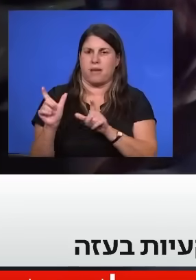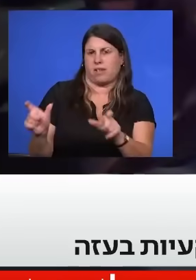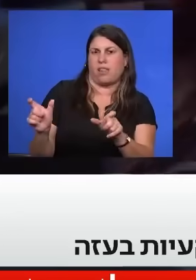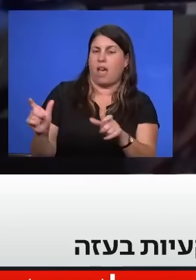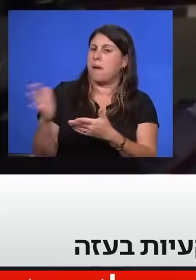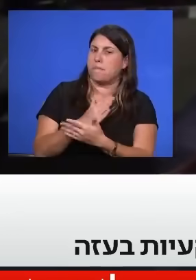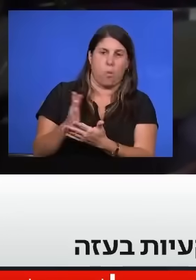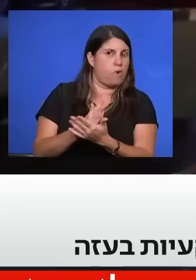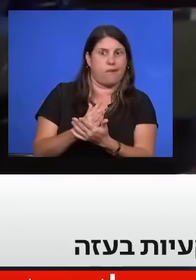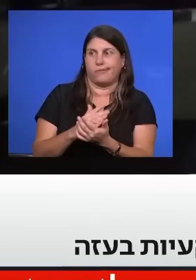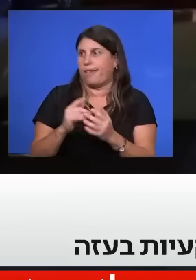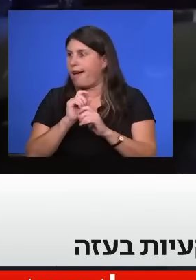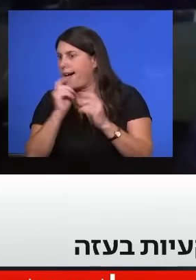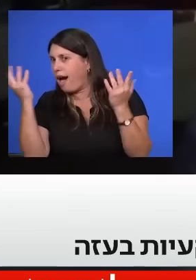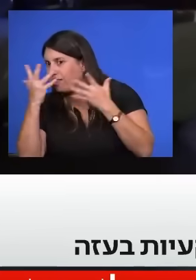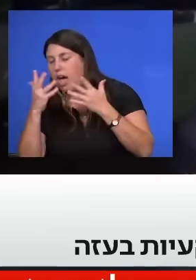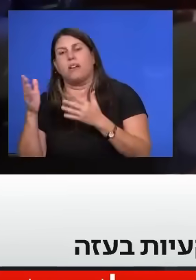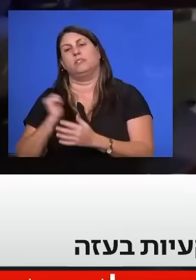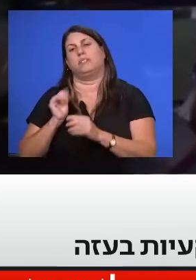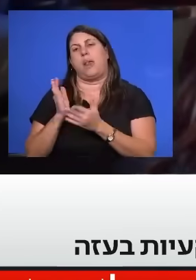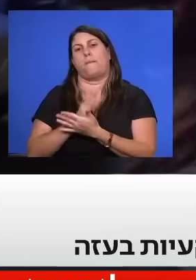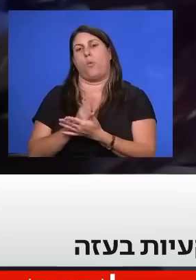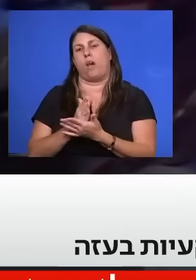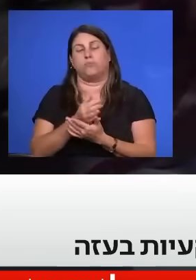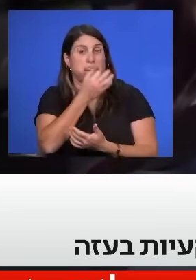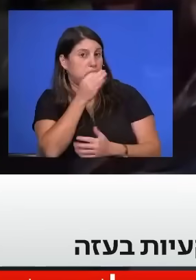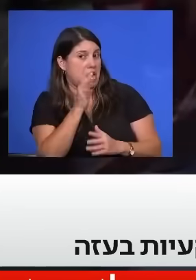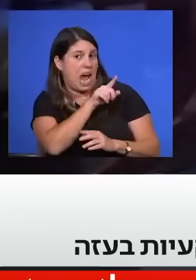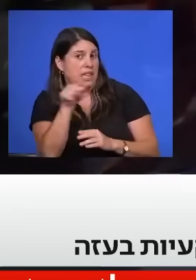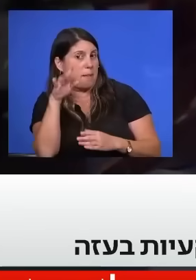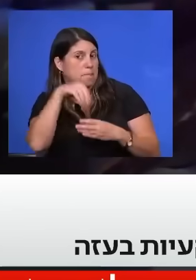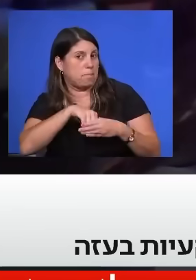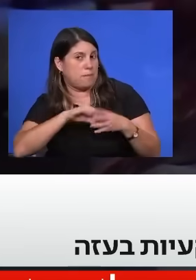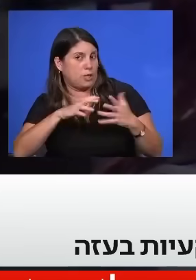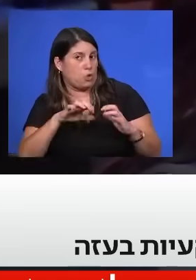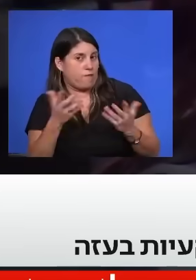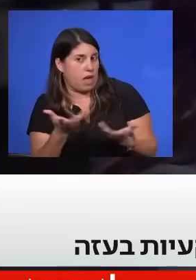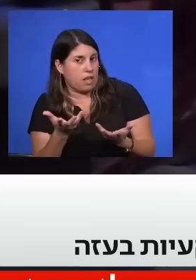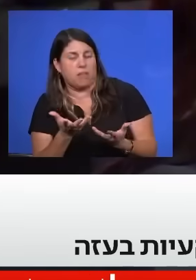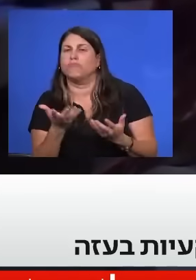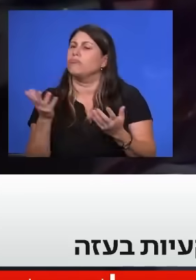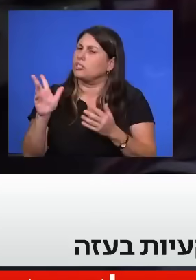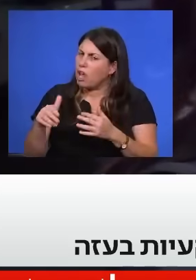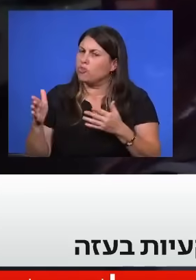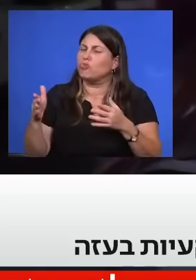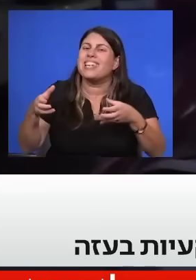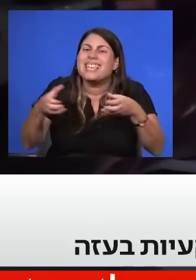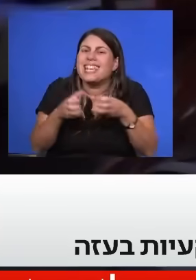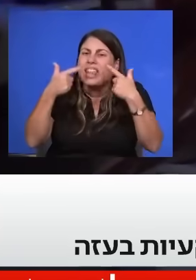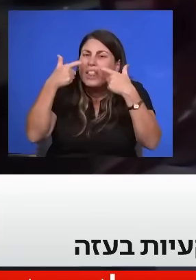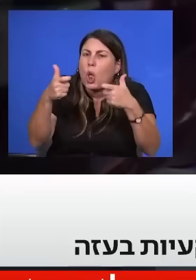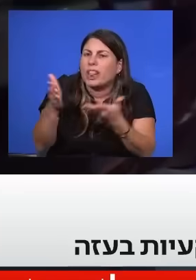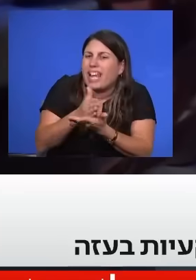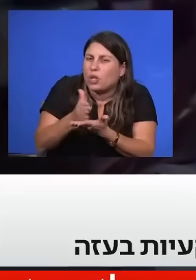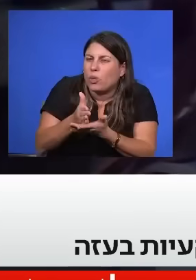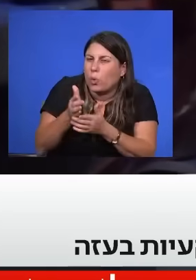אפשרית. אבל איך אתם מבחינתכם בתוך היישוב? בתוך היישוב נמצאים פה כיתות הכוננות של היישוב, הרבש"צים שנמצאים